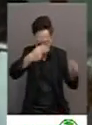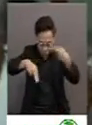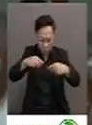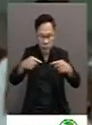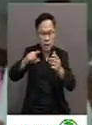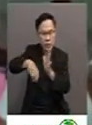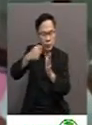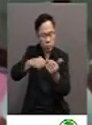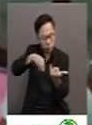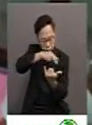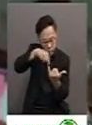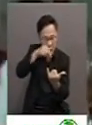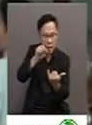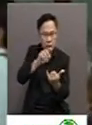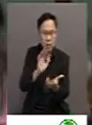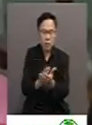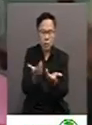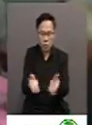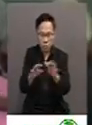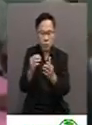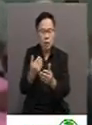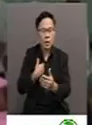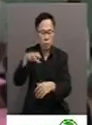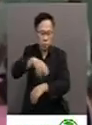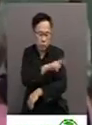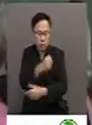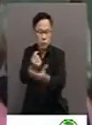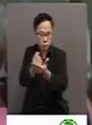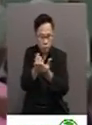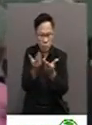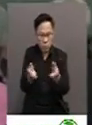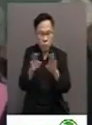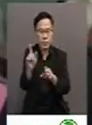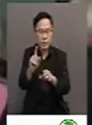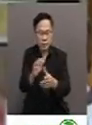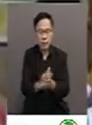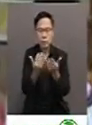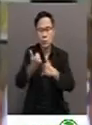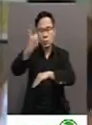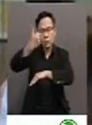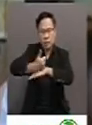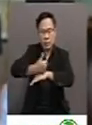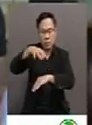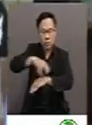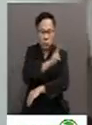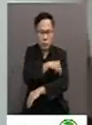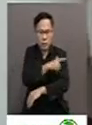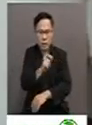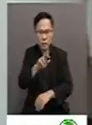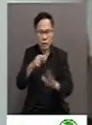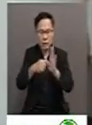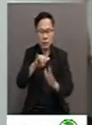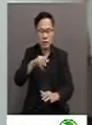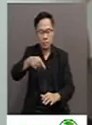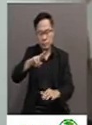ที่แท้จริงรวมไปถึงขอให้เยียวยาครอบครัวด้วยล่าสุดค่ะฝั่งของผู้อำนวยการโรงพยาบาลอรัญประเทศนายแพทย์ราเช